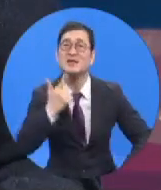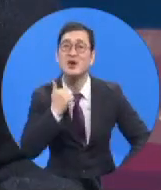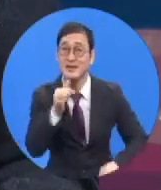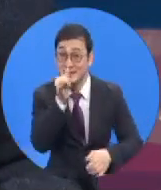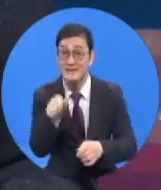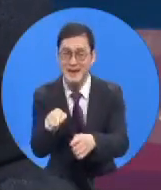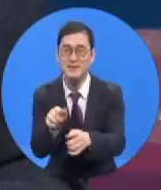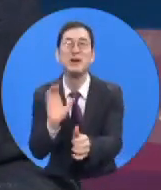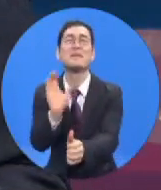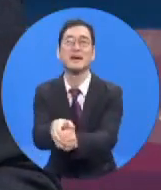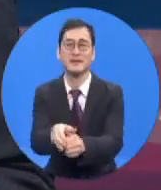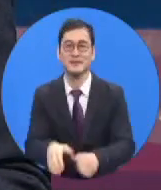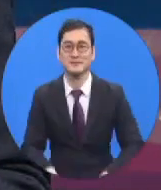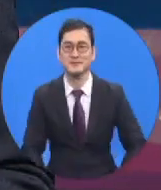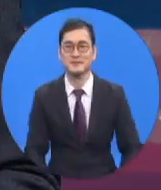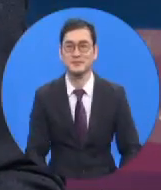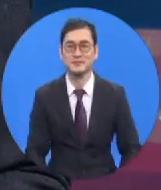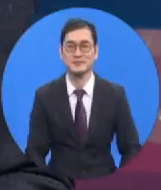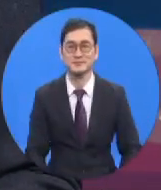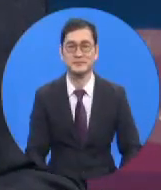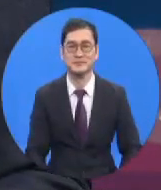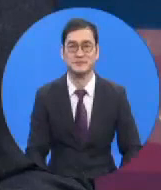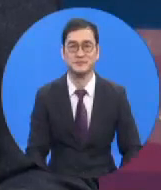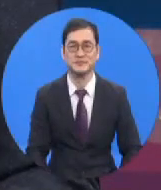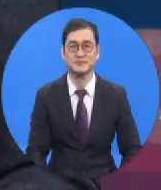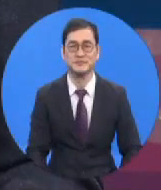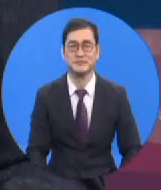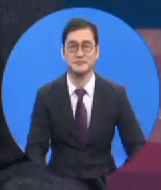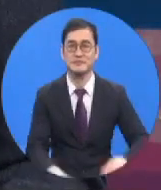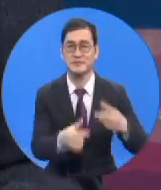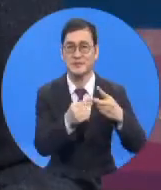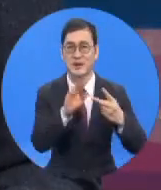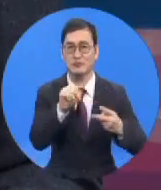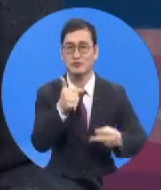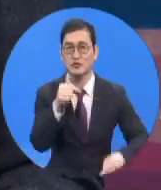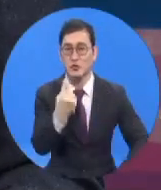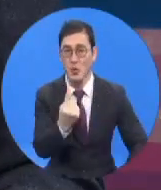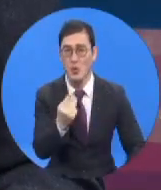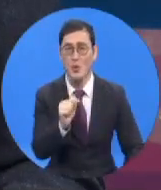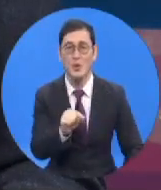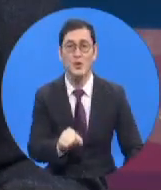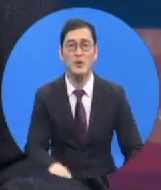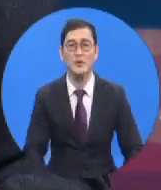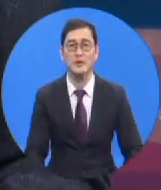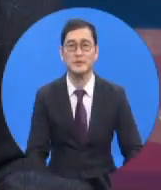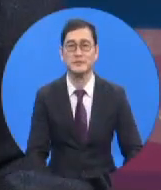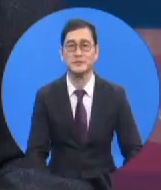나오고 있습니다. 이 소식 잠시 뒤에 짚어보겠습니다. 다음은 분노입니다.